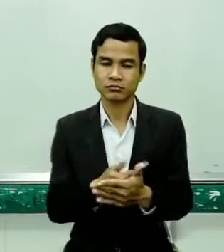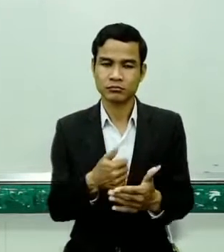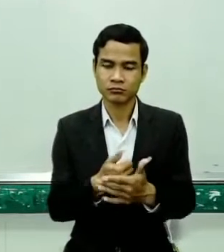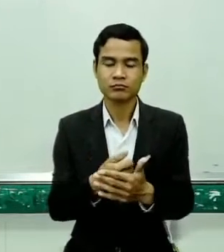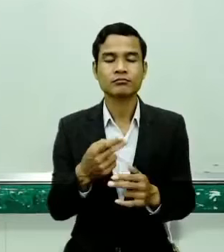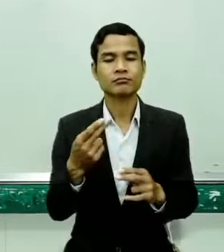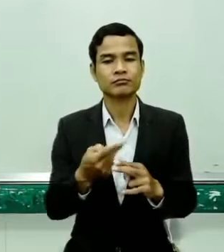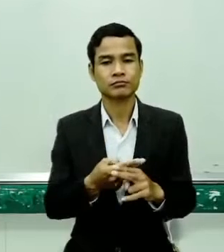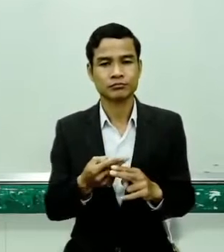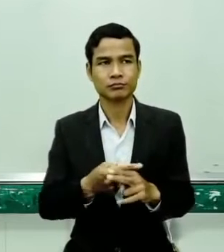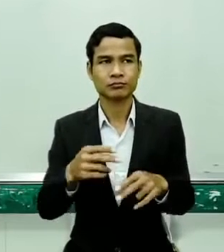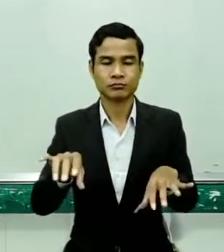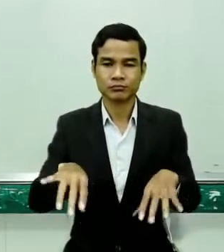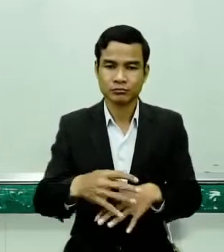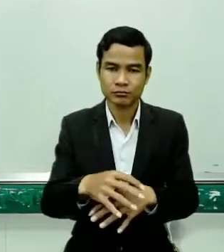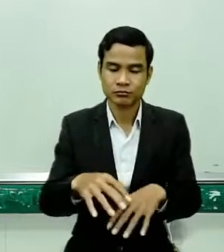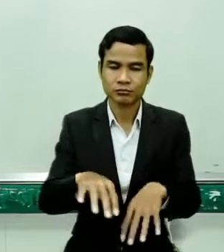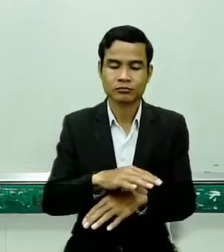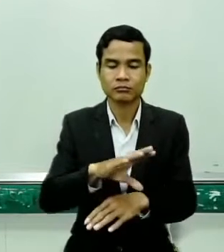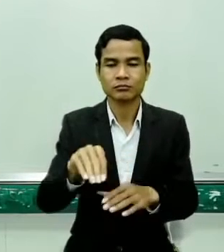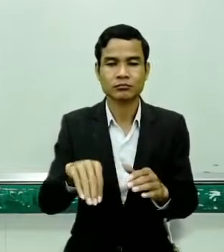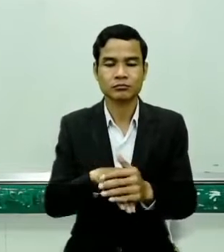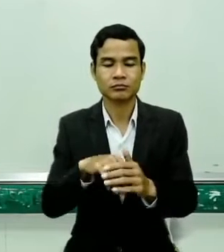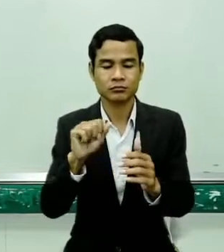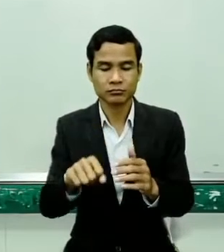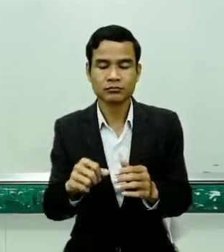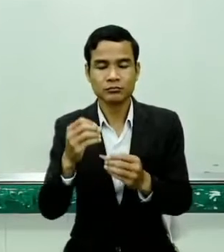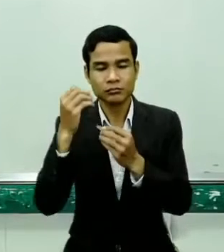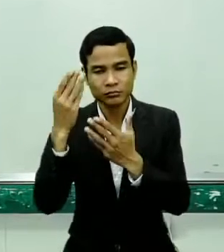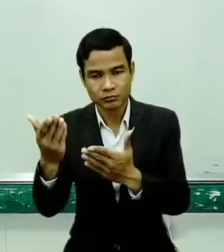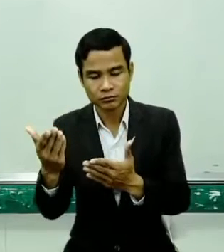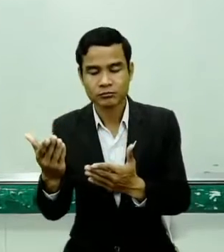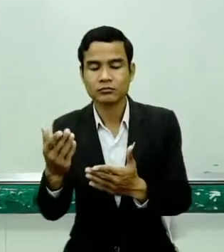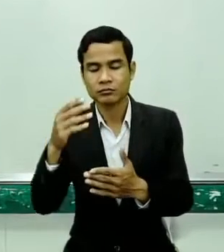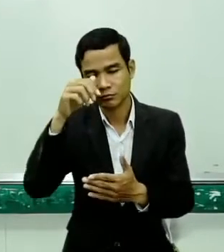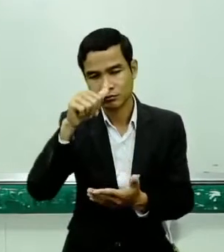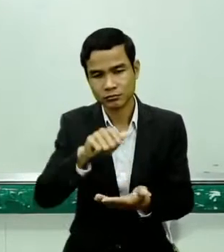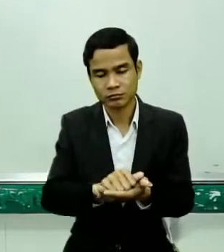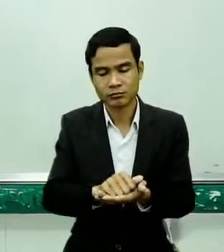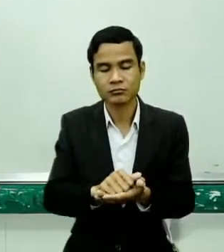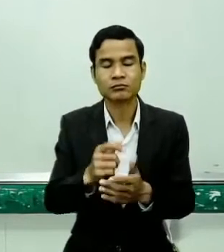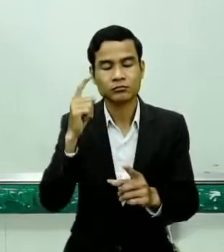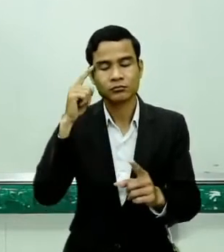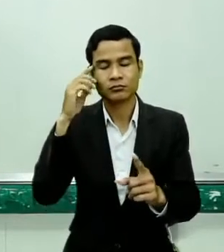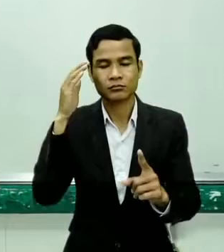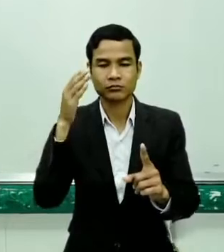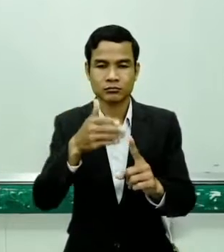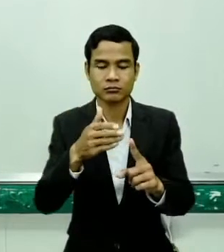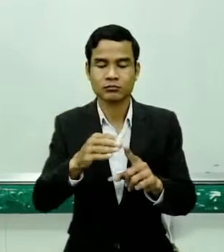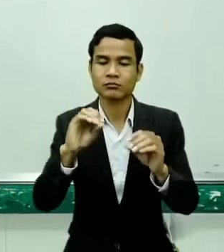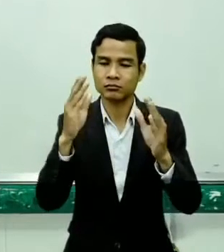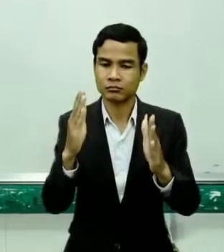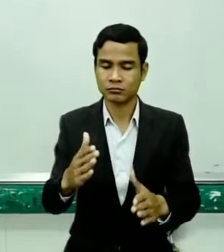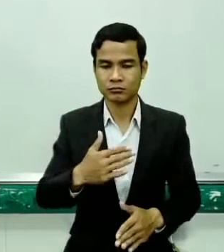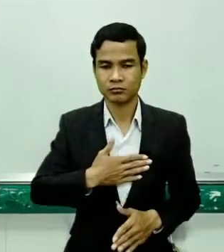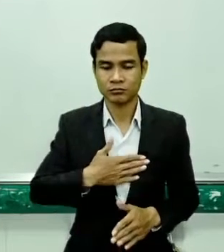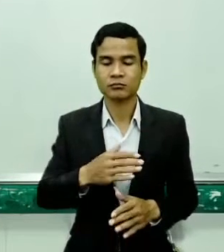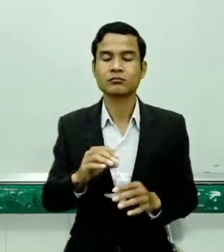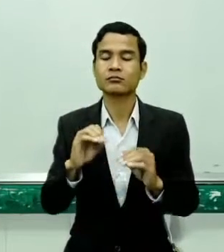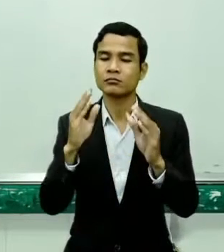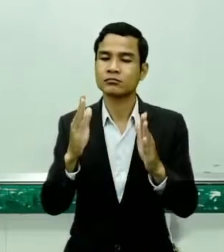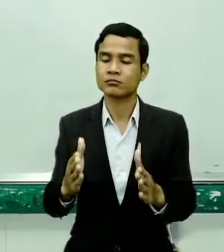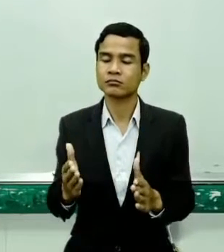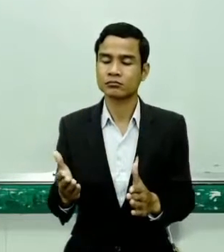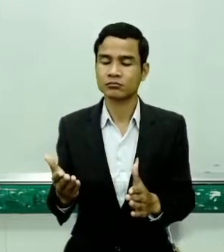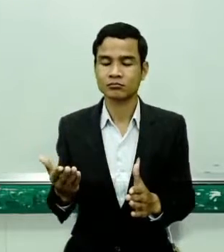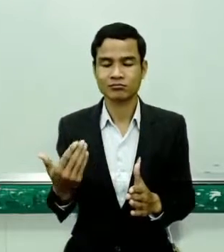vật tờ lên xa cả một hiệp tiếng ọt nút đầm bay ói xâm rạch nơi cả nơi cổ đai được bọn nè cứ tớp nè cừu